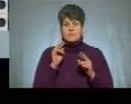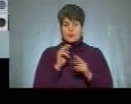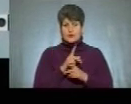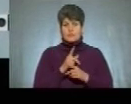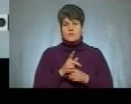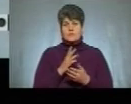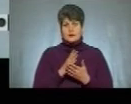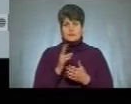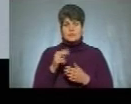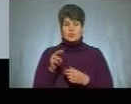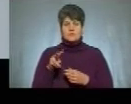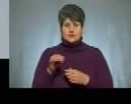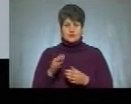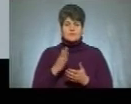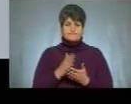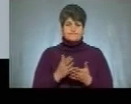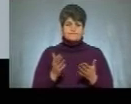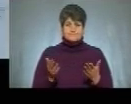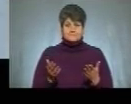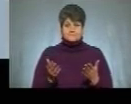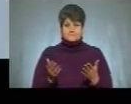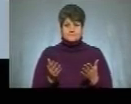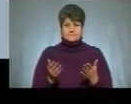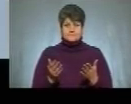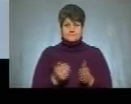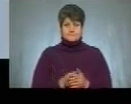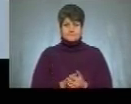2 промахів Дмитро Підручний припустився.